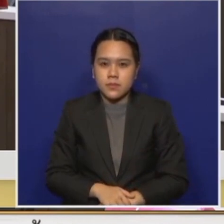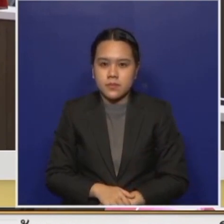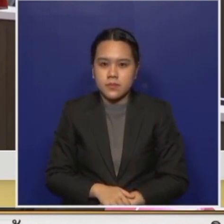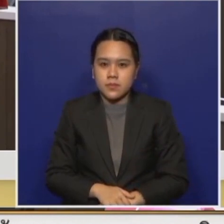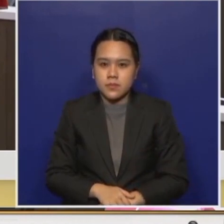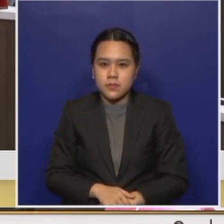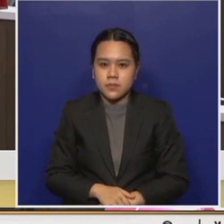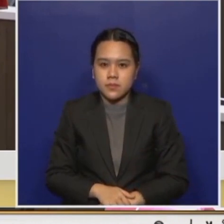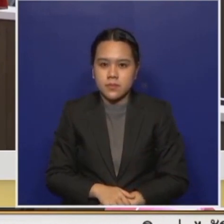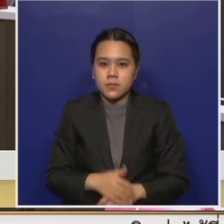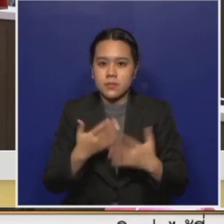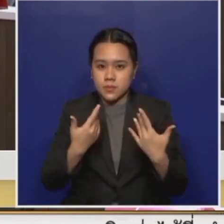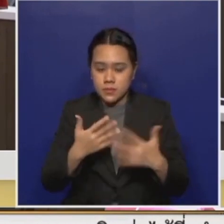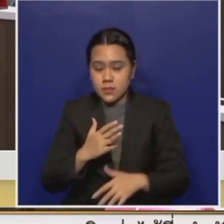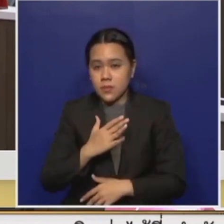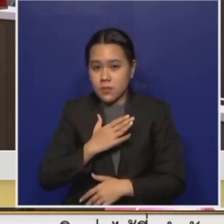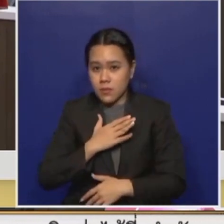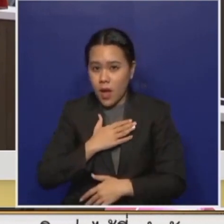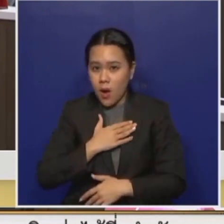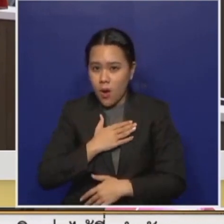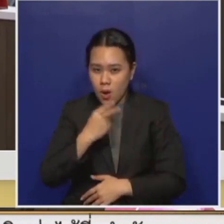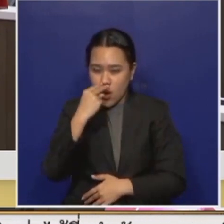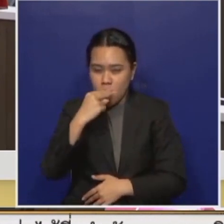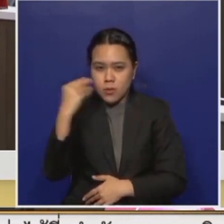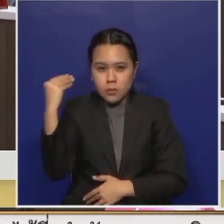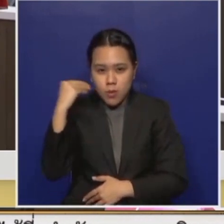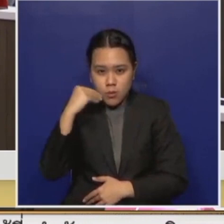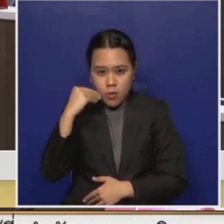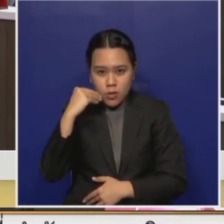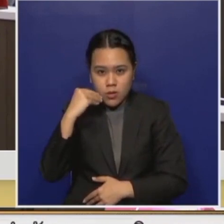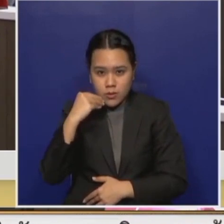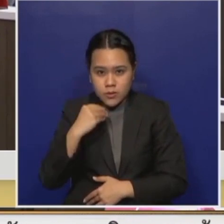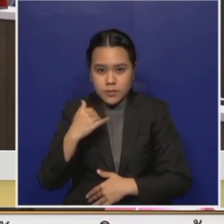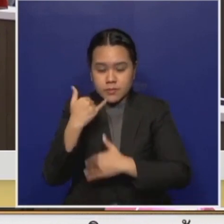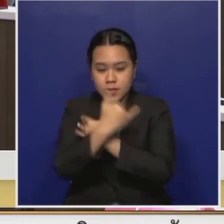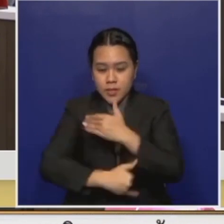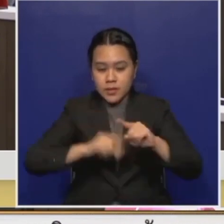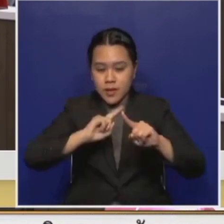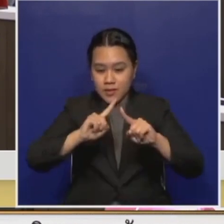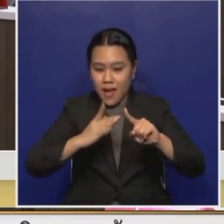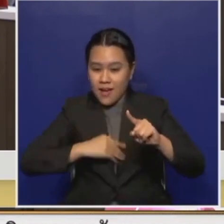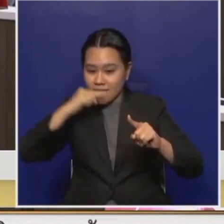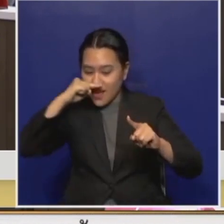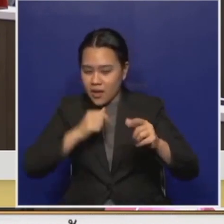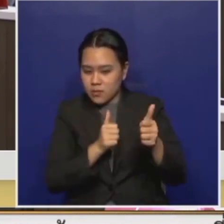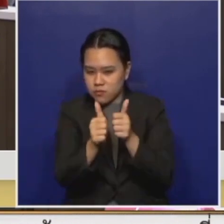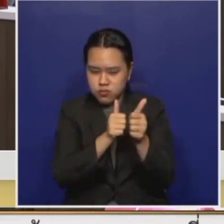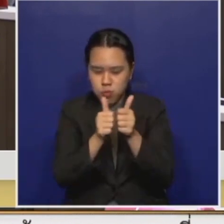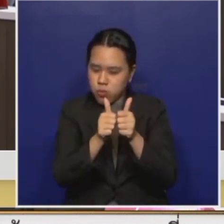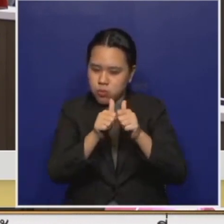สิ่งที่เราพบเราเห็นนะครับ แ่นอนครับ สักภาพในการแ่งขันกบต่ปเทศเราลดลงอย่างมากการทรงออก